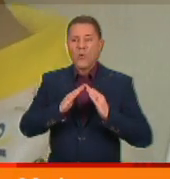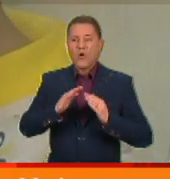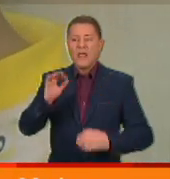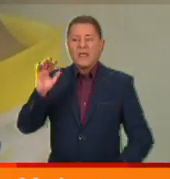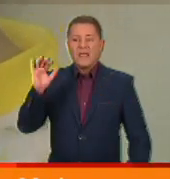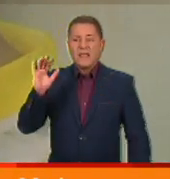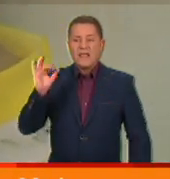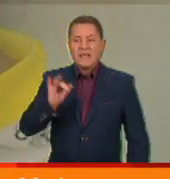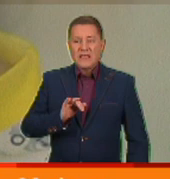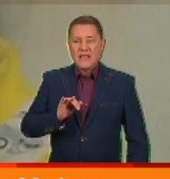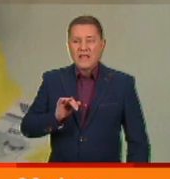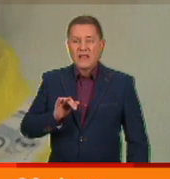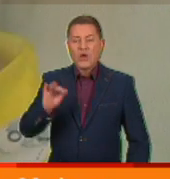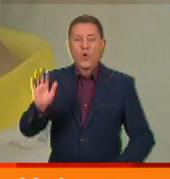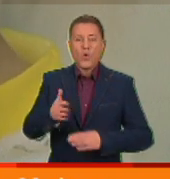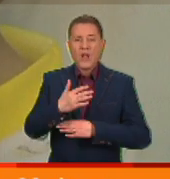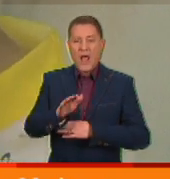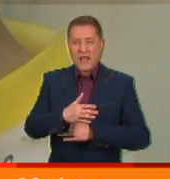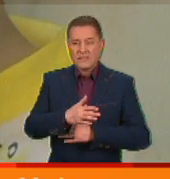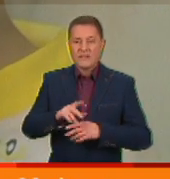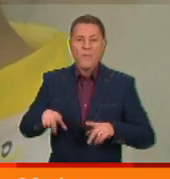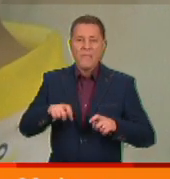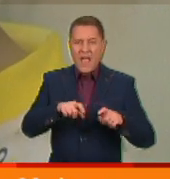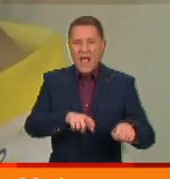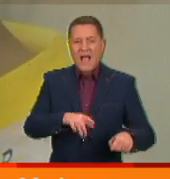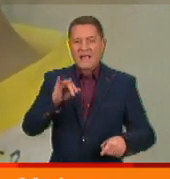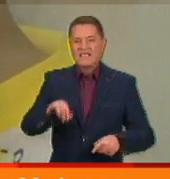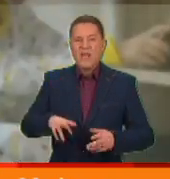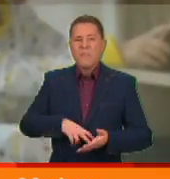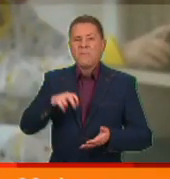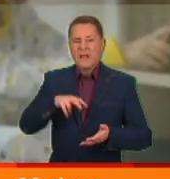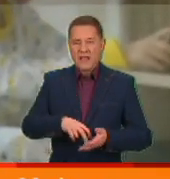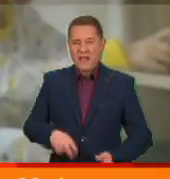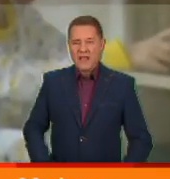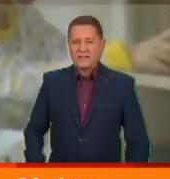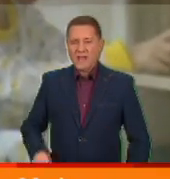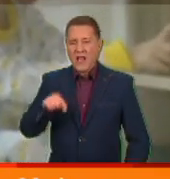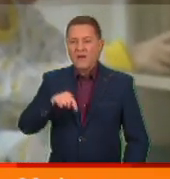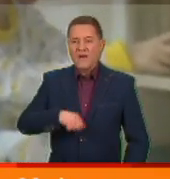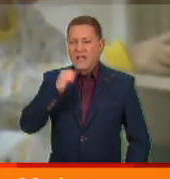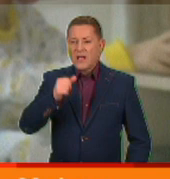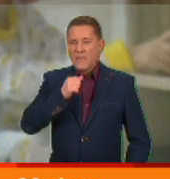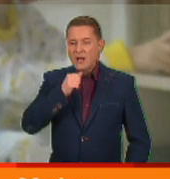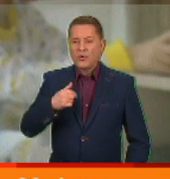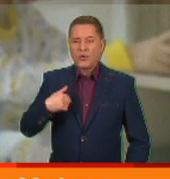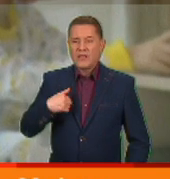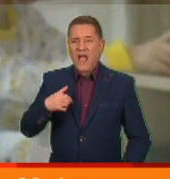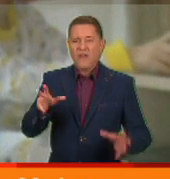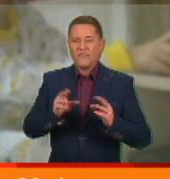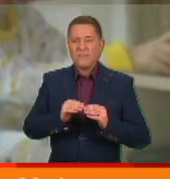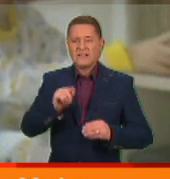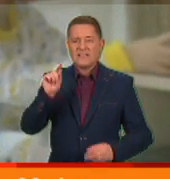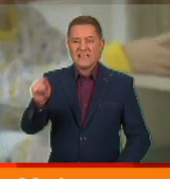і гуляти, бігати і прыгати. В цьому році я, мабуть, разом з ним,